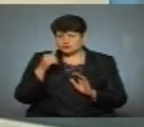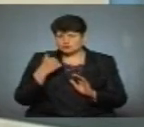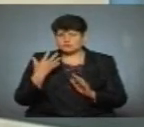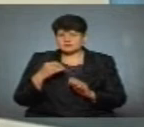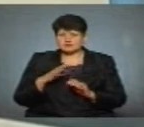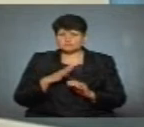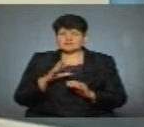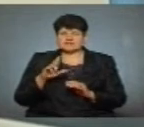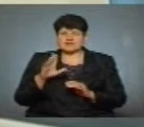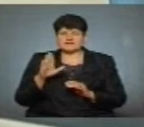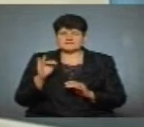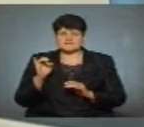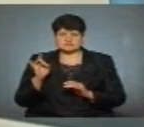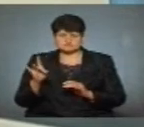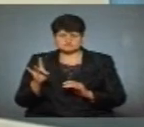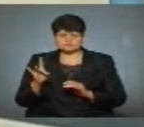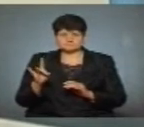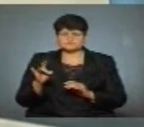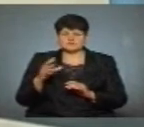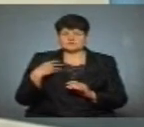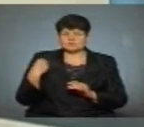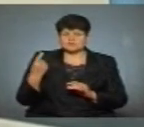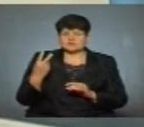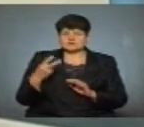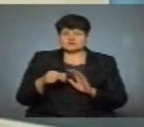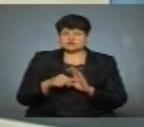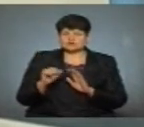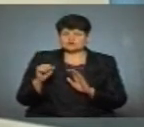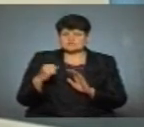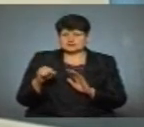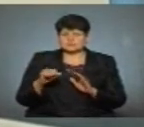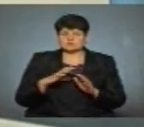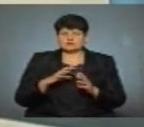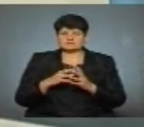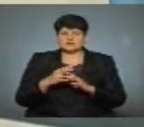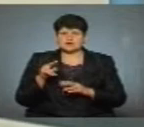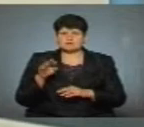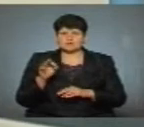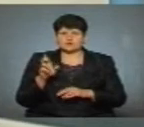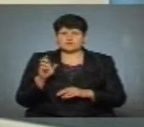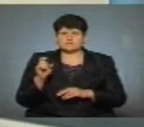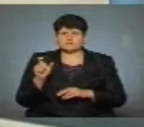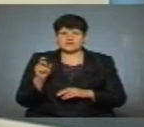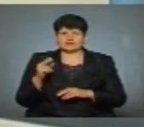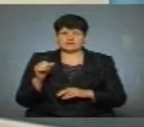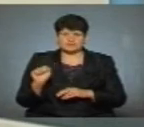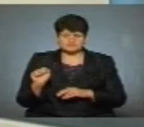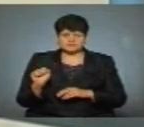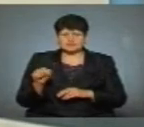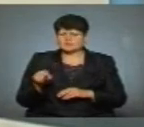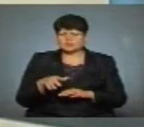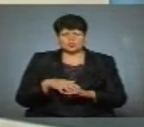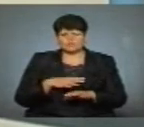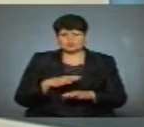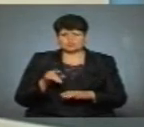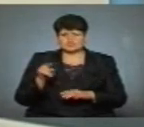Новояворівський полігон. І, власне, вже 26 серпня ми вже були в селі Побєда. От. І, власне, ми там довго не пробули.